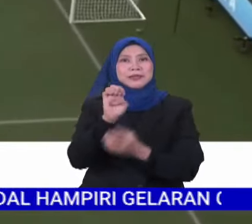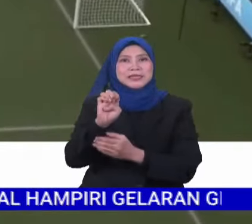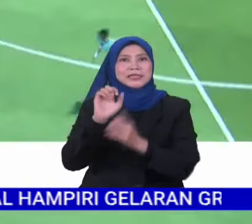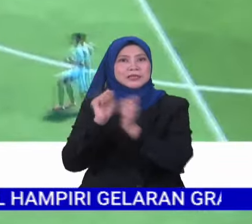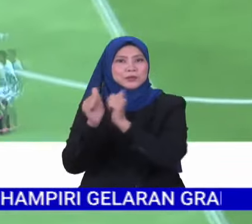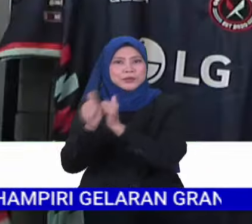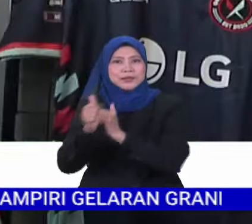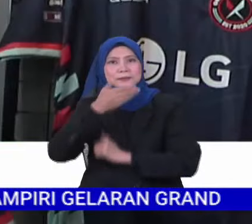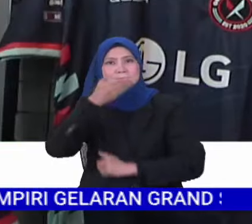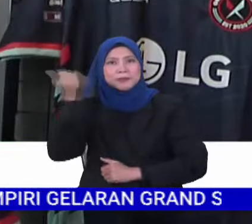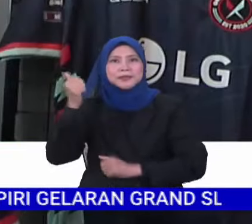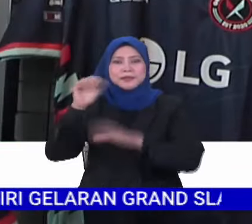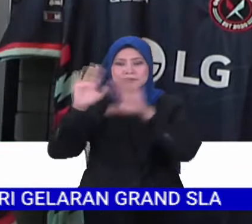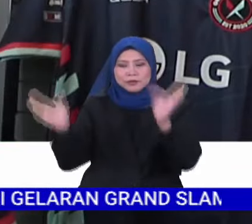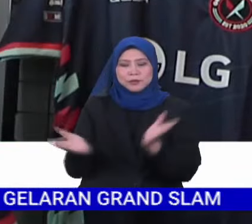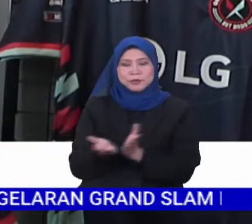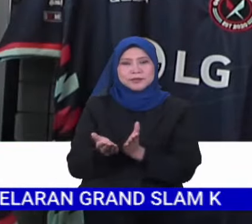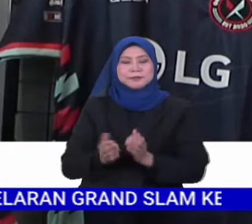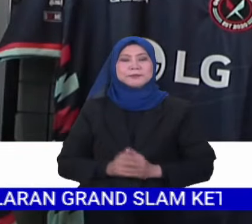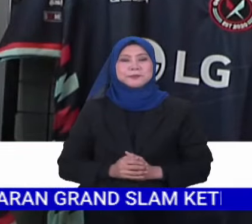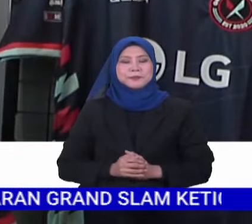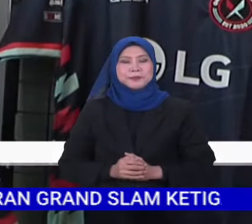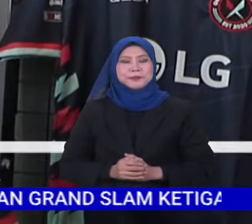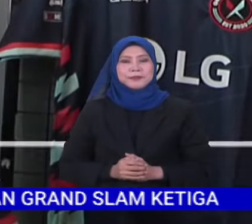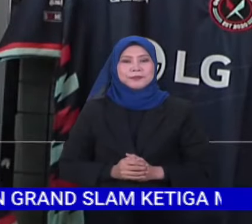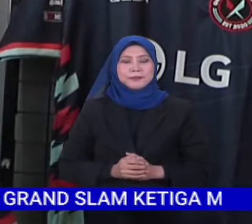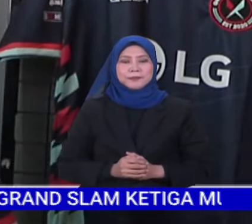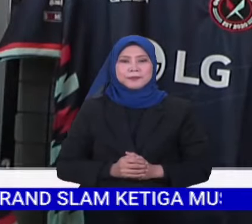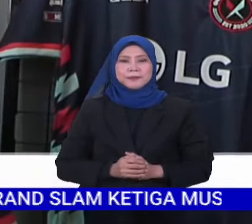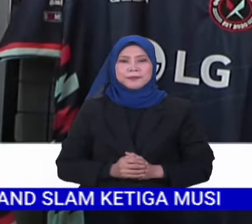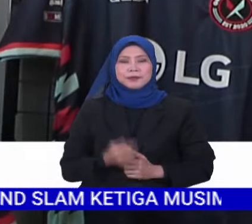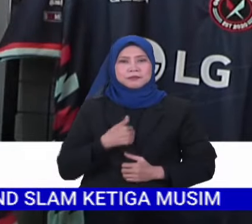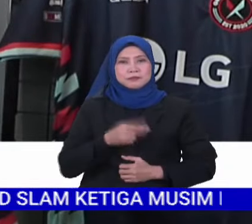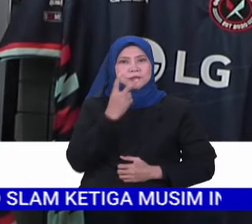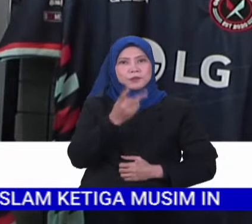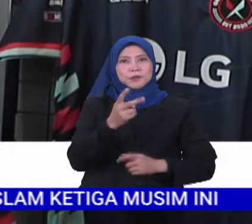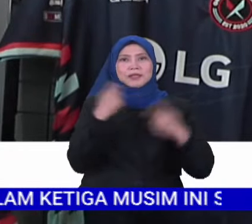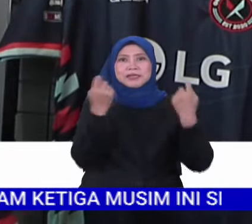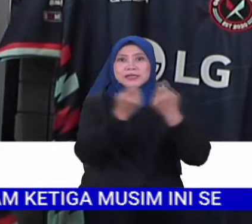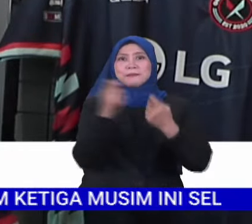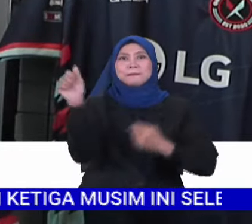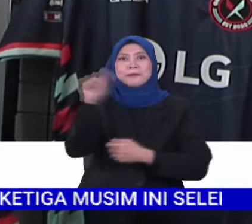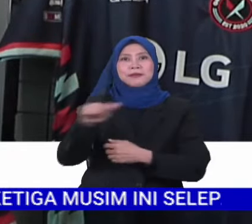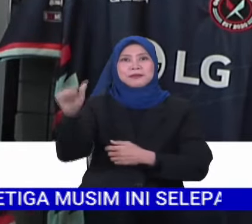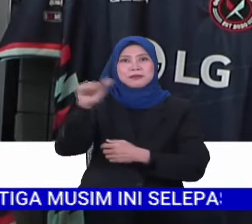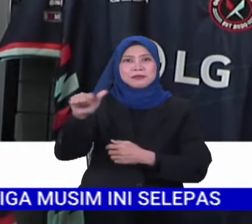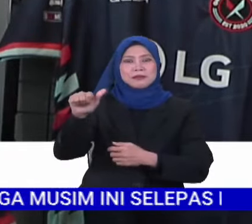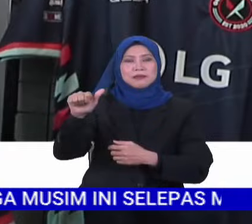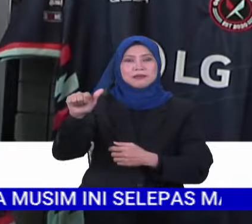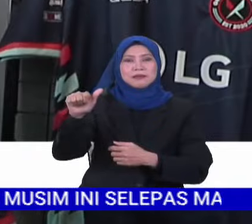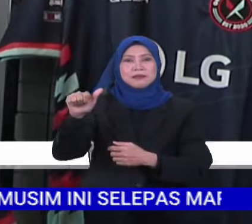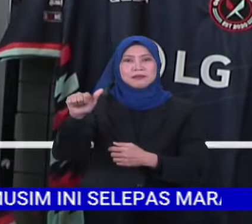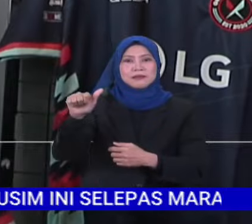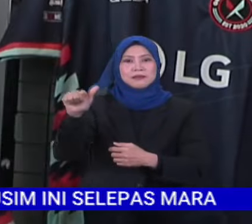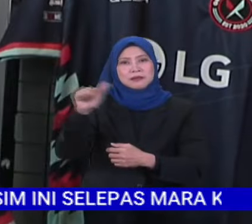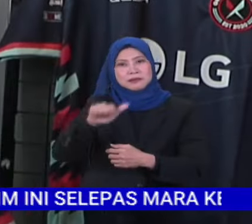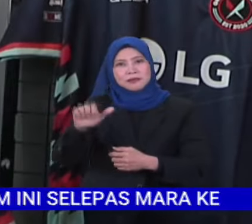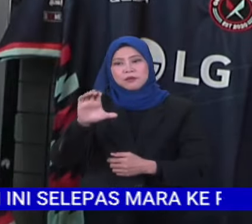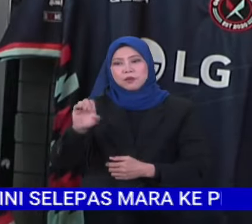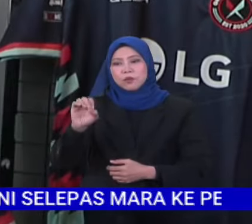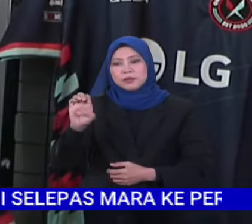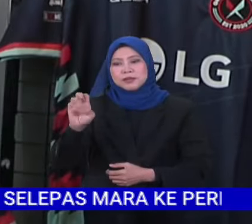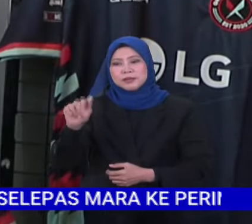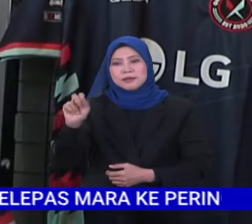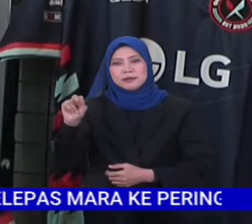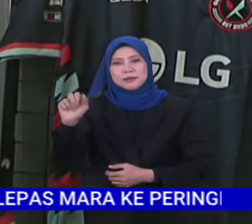terbaik di dunia besson pas istri saya tengok maskeen daripada Asia khasiat asia-oceania ya